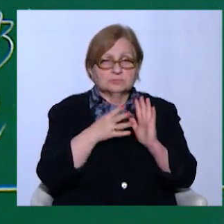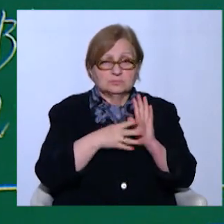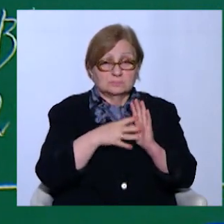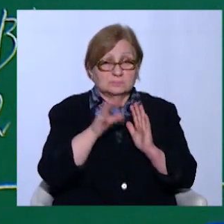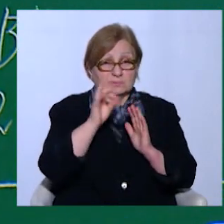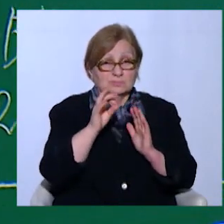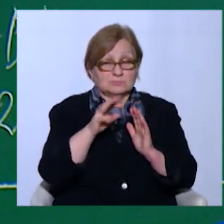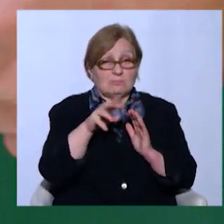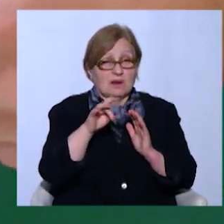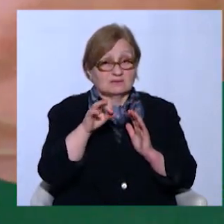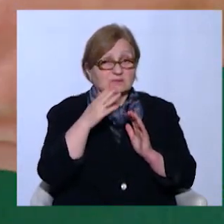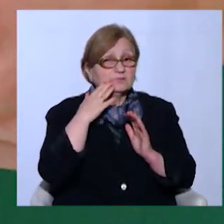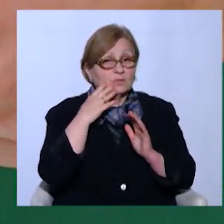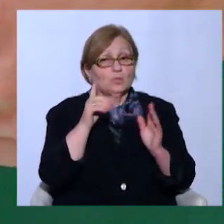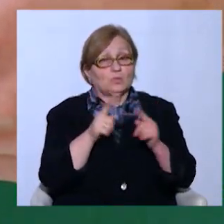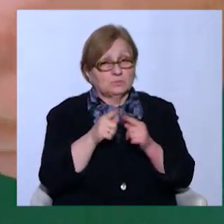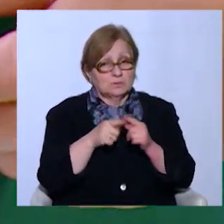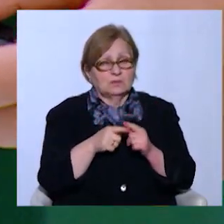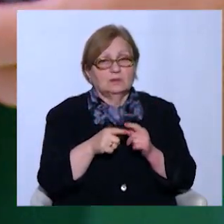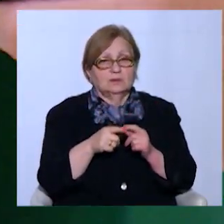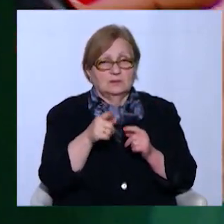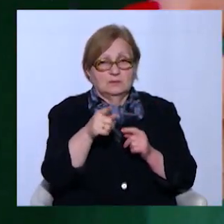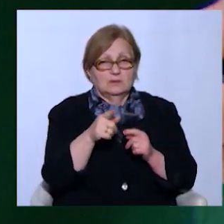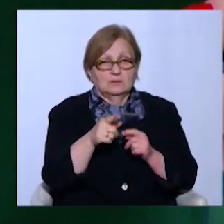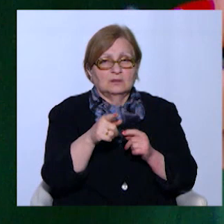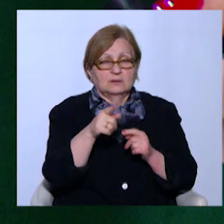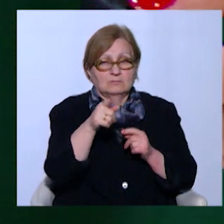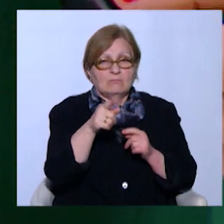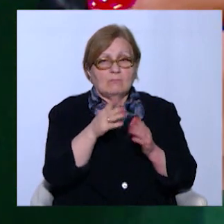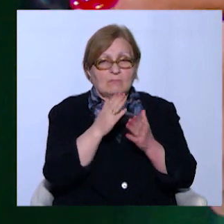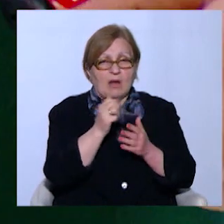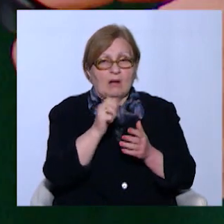სამკუთხედი ABO და ეს სამკუთხედი არის მართკუთხა.